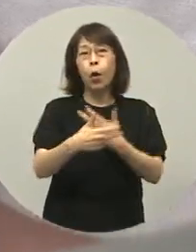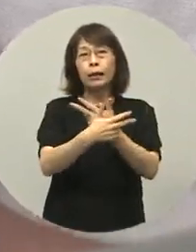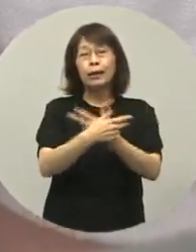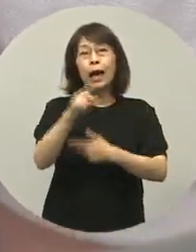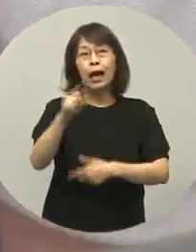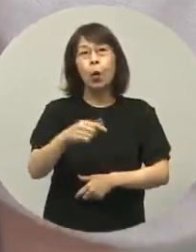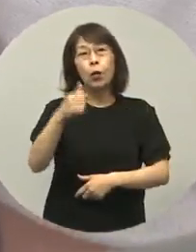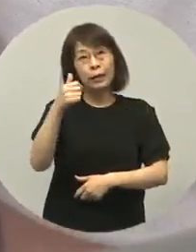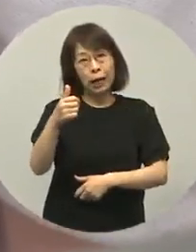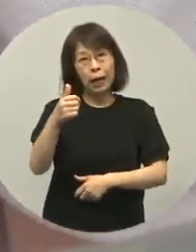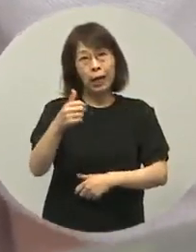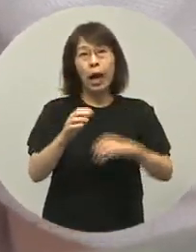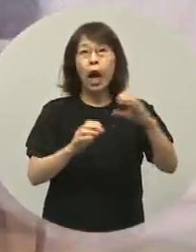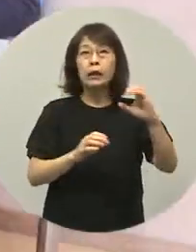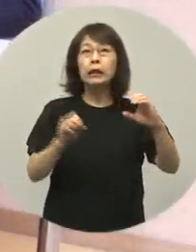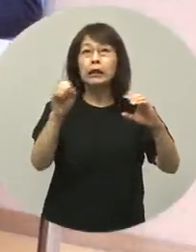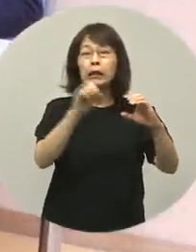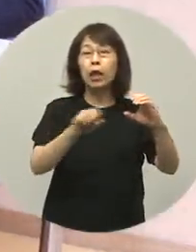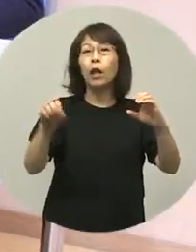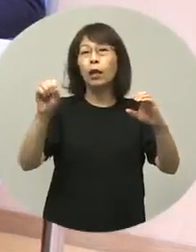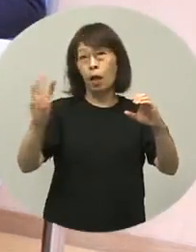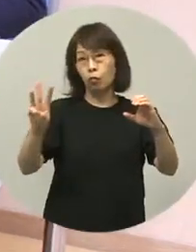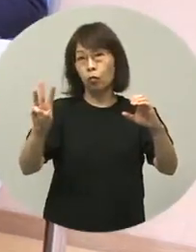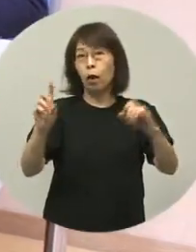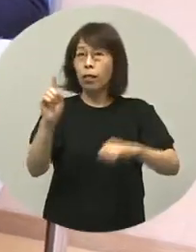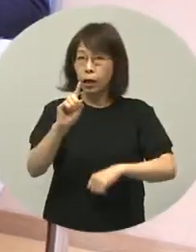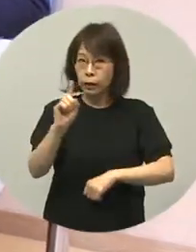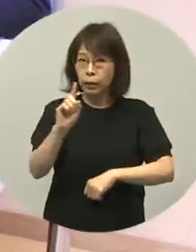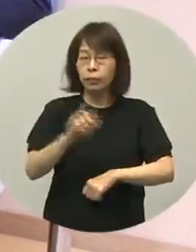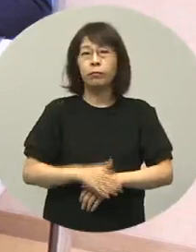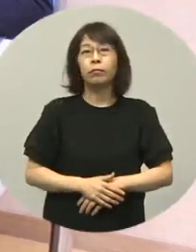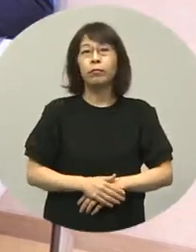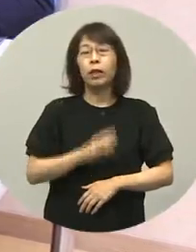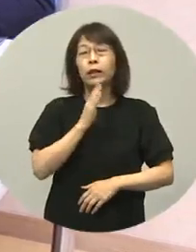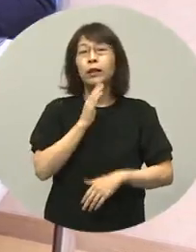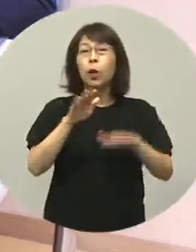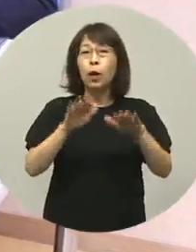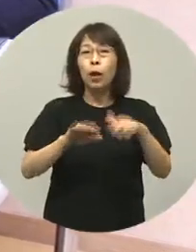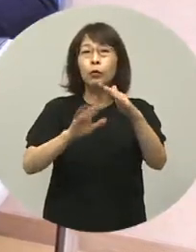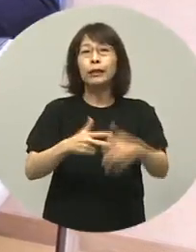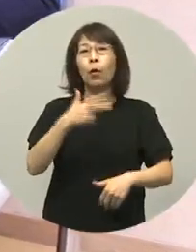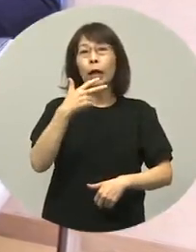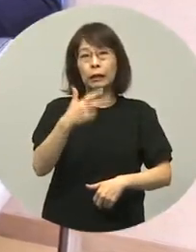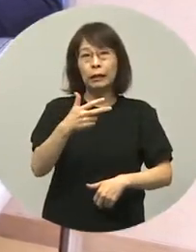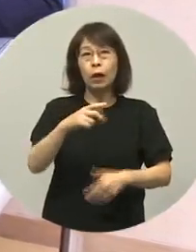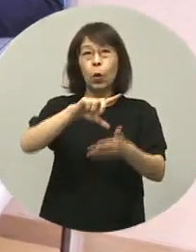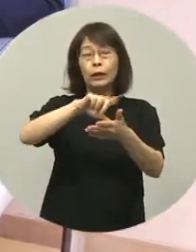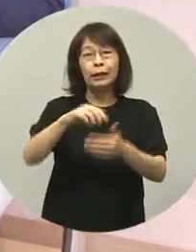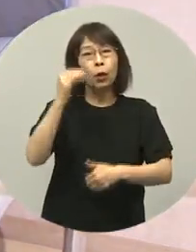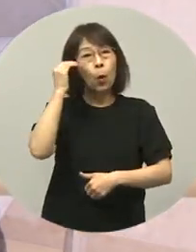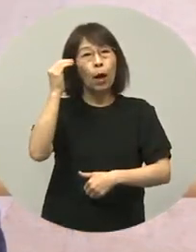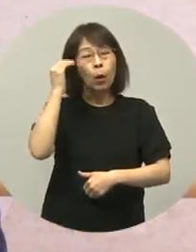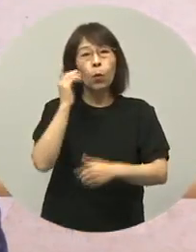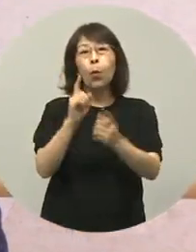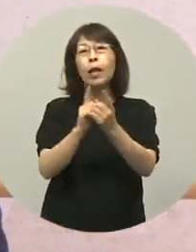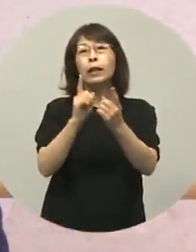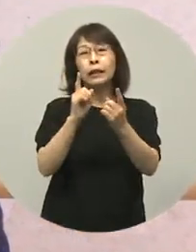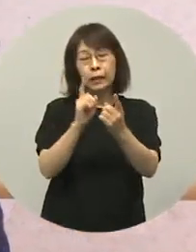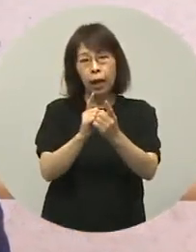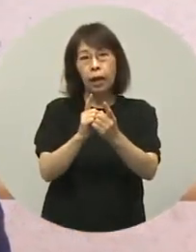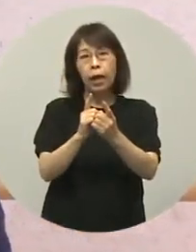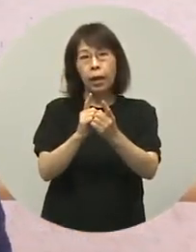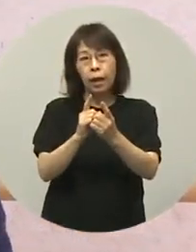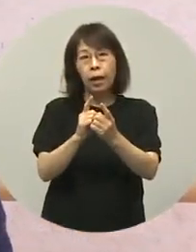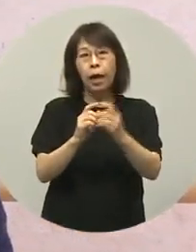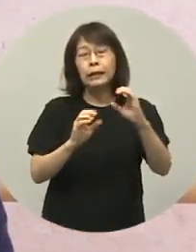言葉であるコミュニティソーシャルワーカー。実は今藤沢市では地域の困りごとに対して